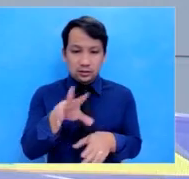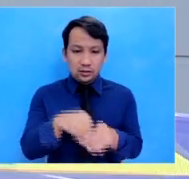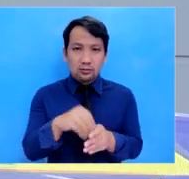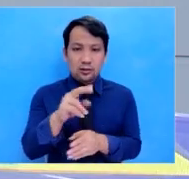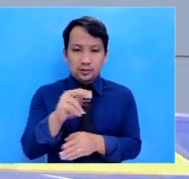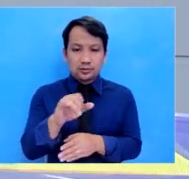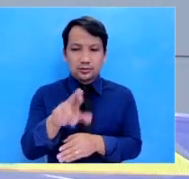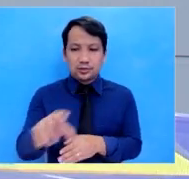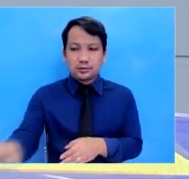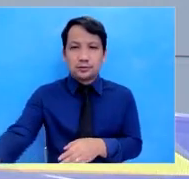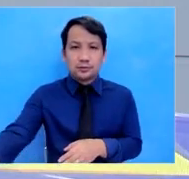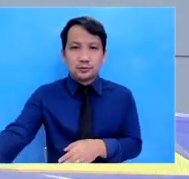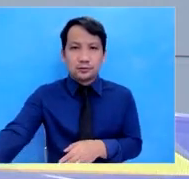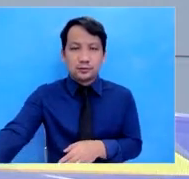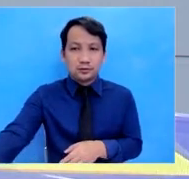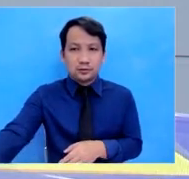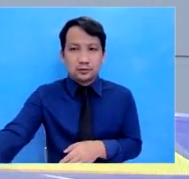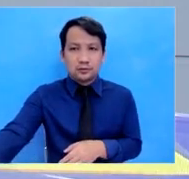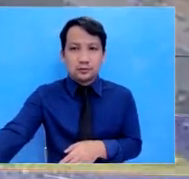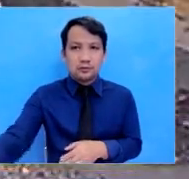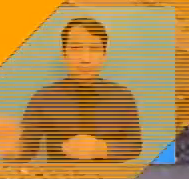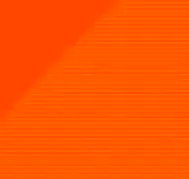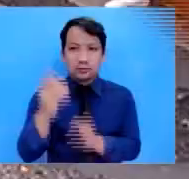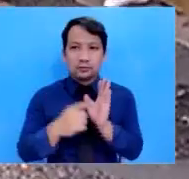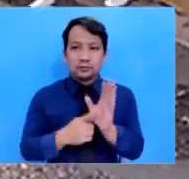frontline ng balitang yan, si JC Cosico.